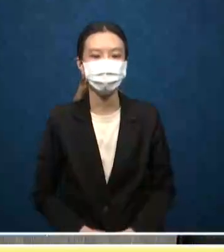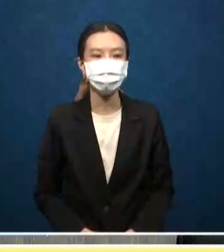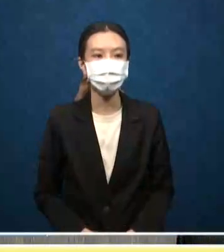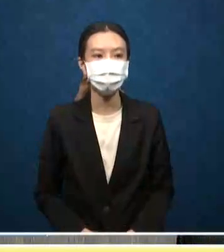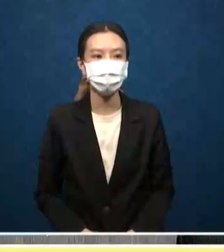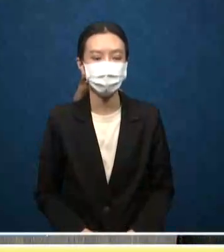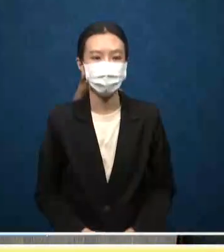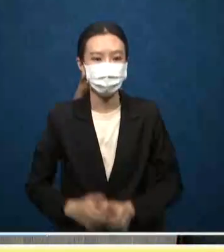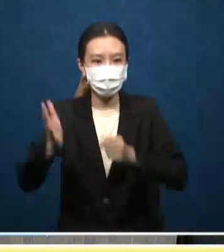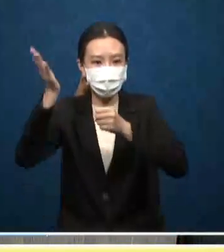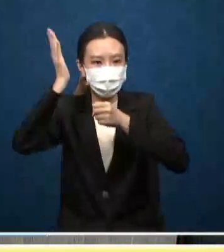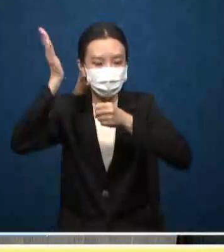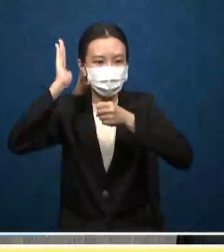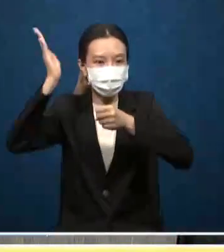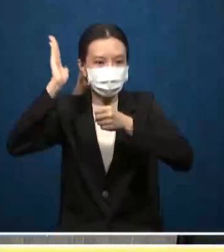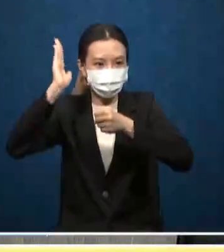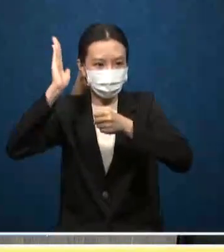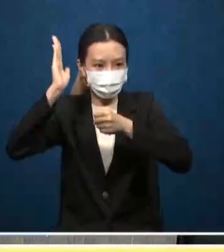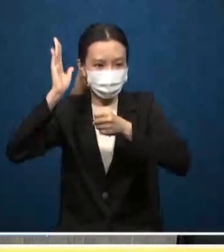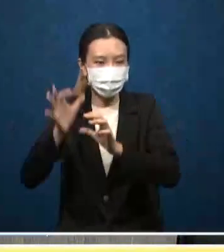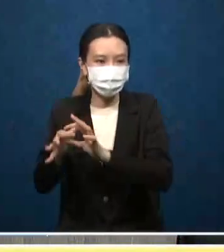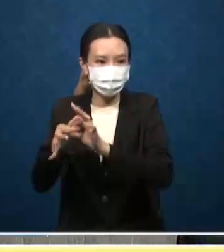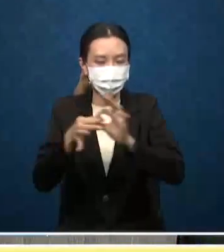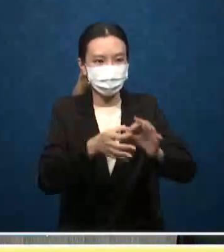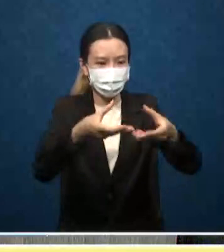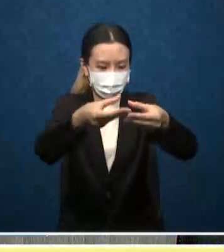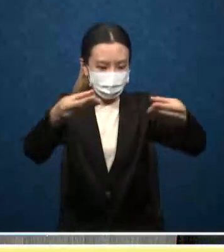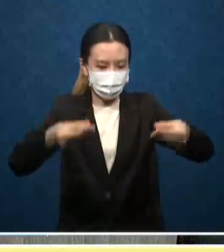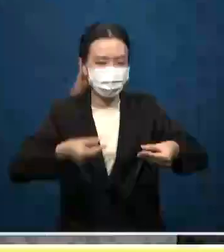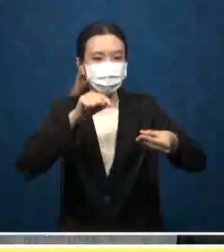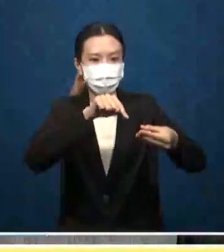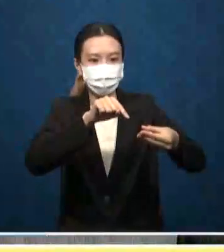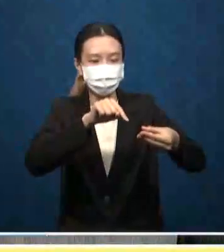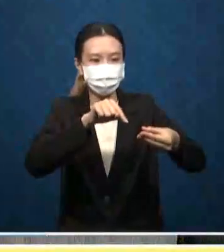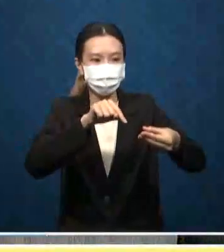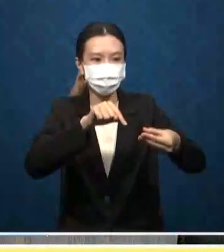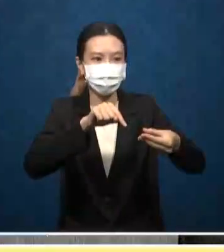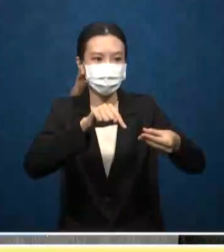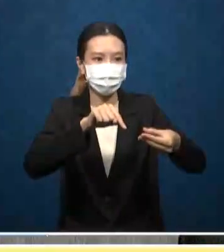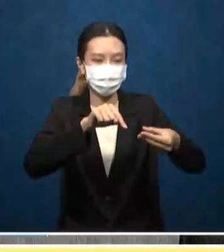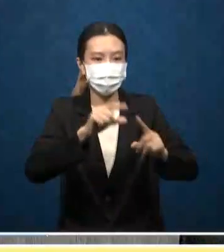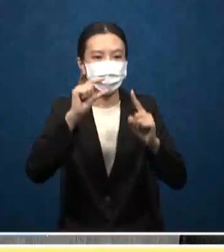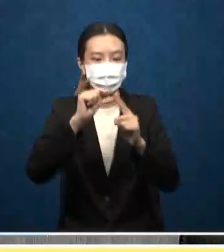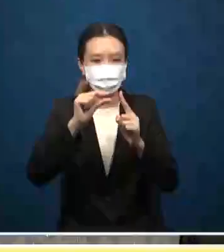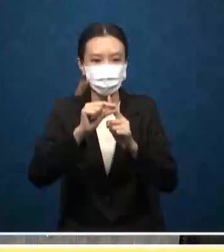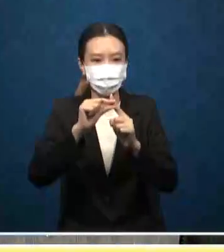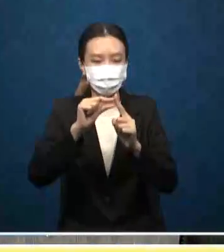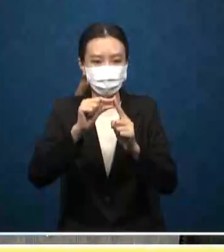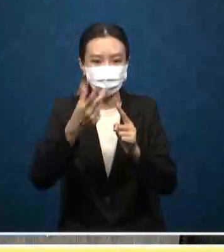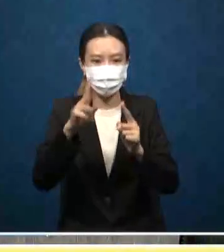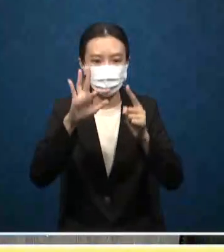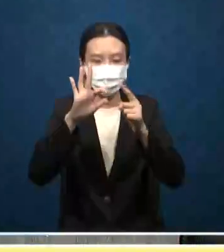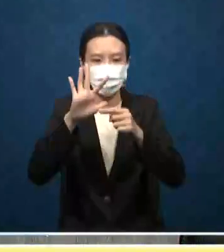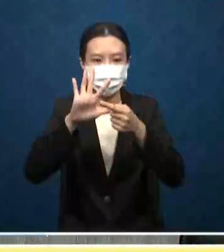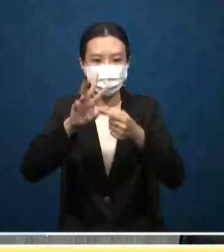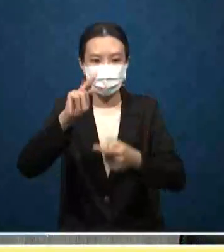อภิปรายตัวนี้ผูกโยงมาเริ่มที่ท่านจะให้ผมพูดเนี่ยท่านใช้คำว่าค่านิยมของผู้ปกครองใน